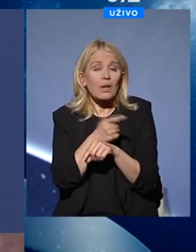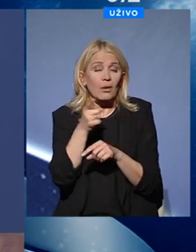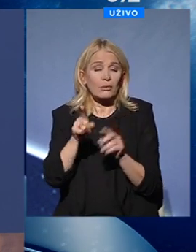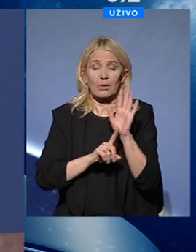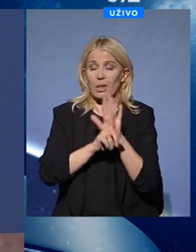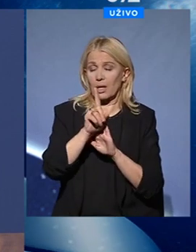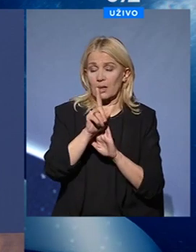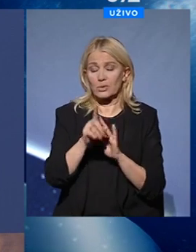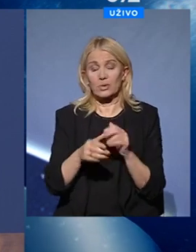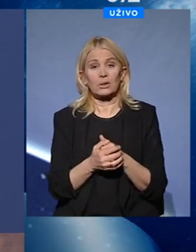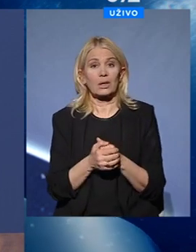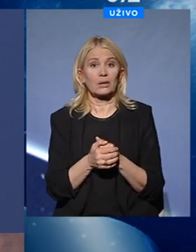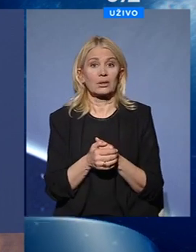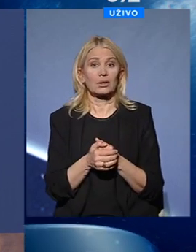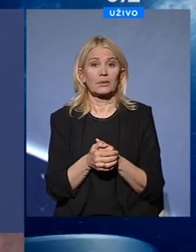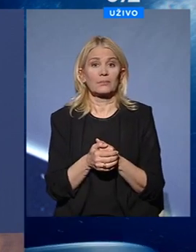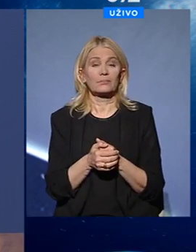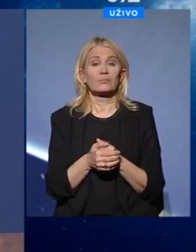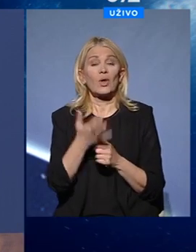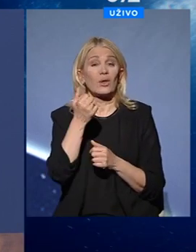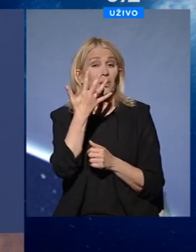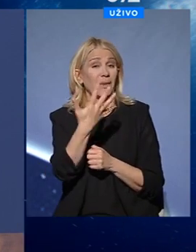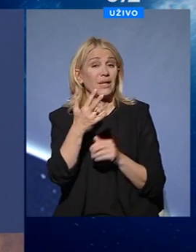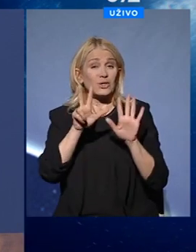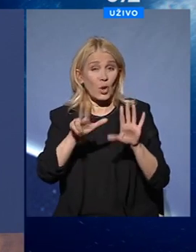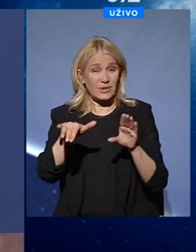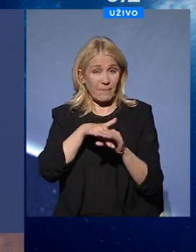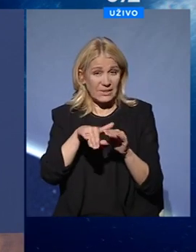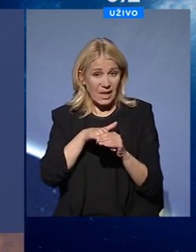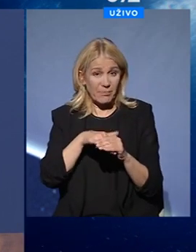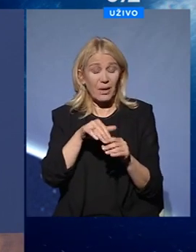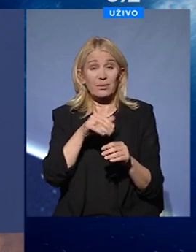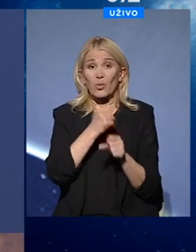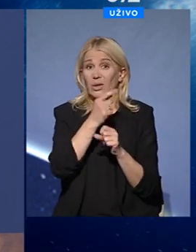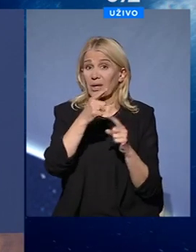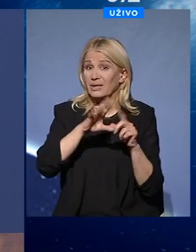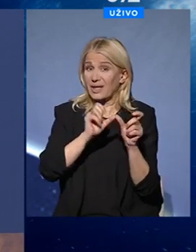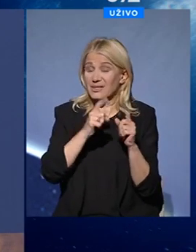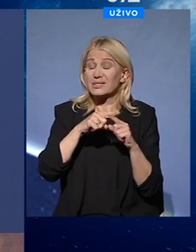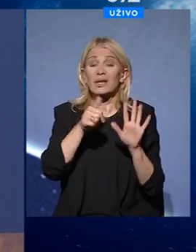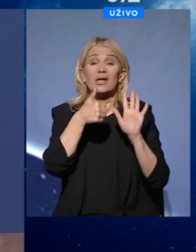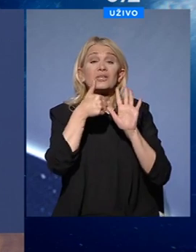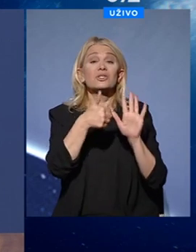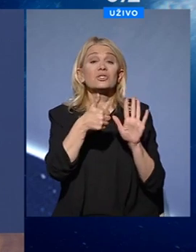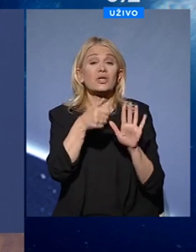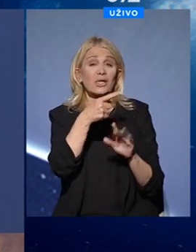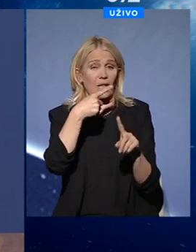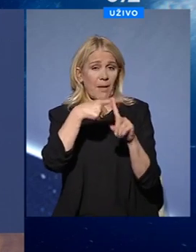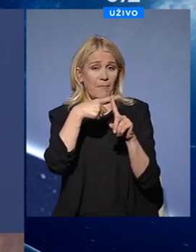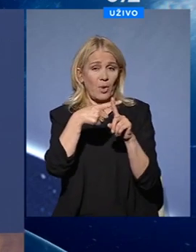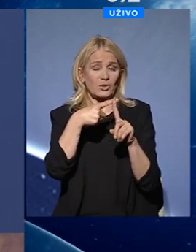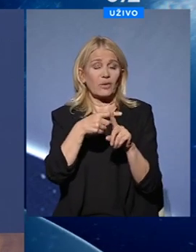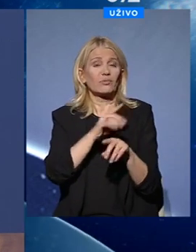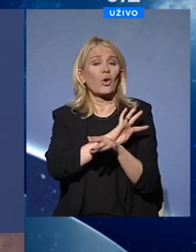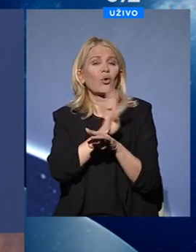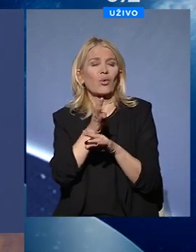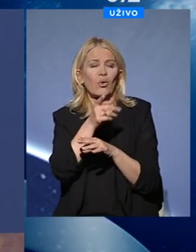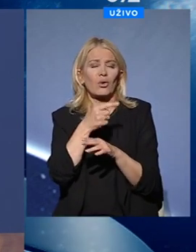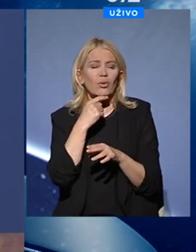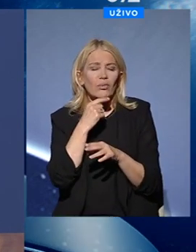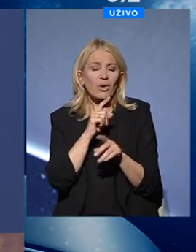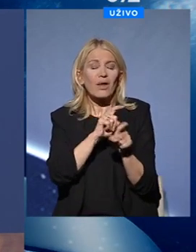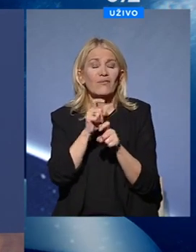rezultati. Od 58 zaposlenih koji su testirani, 6 zaposlenih je pozitivno u specijalnoj